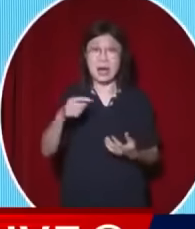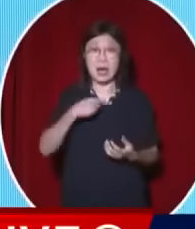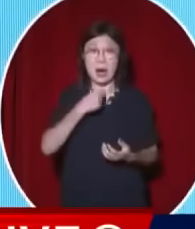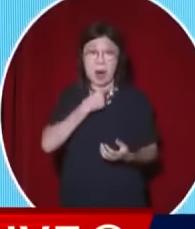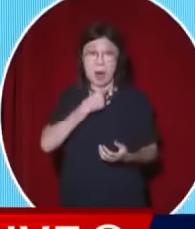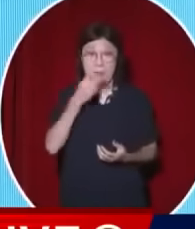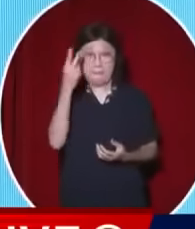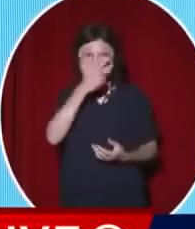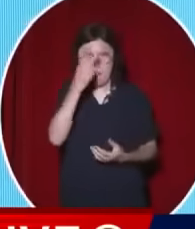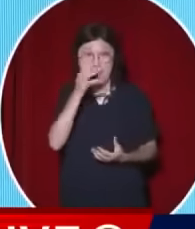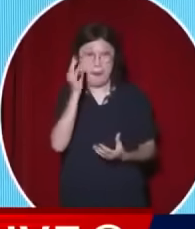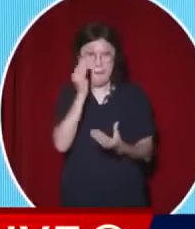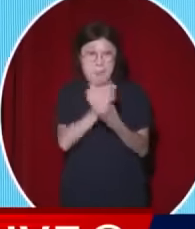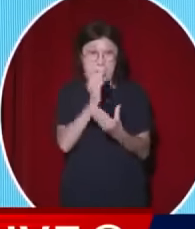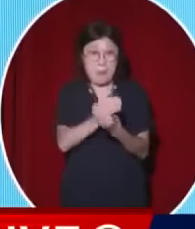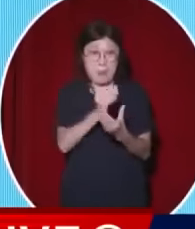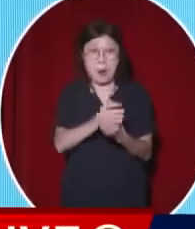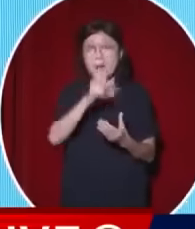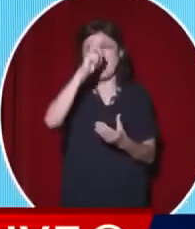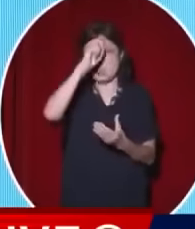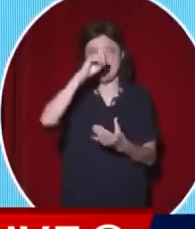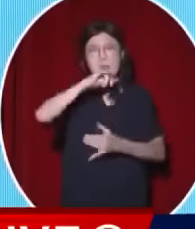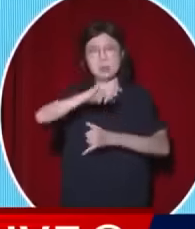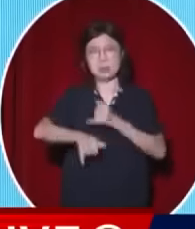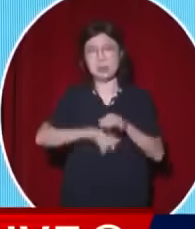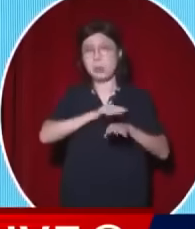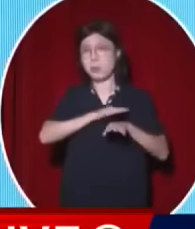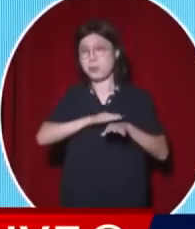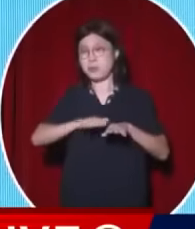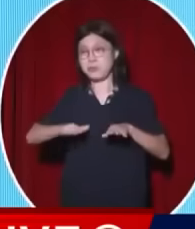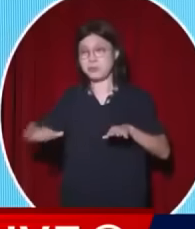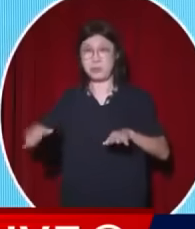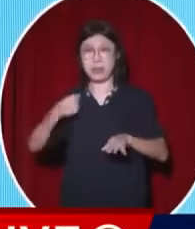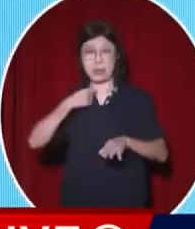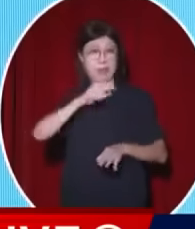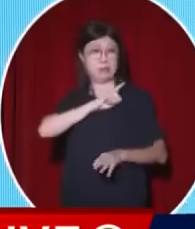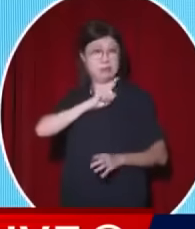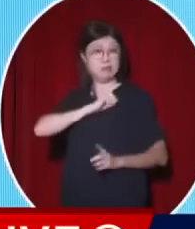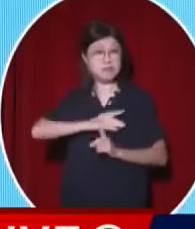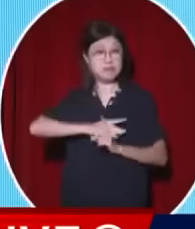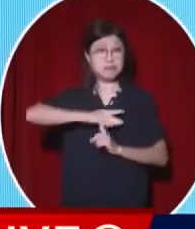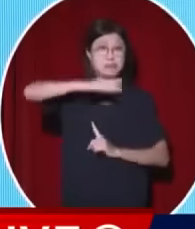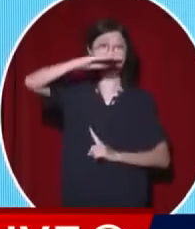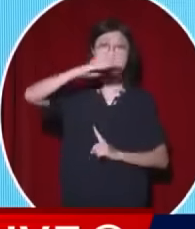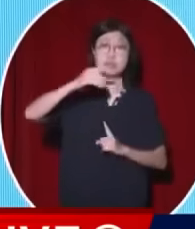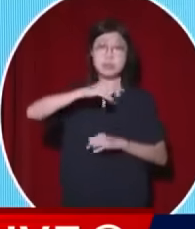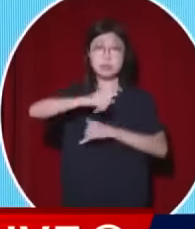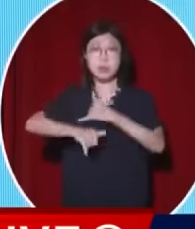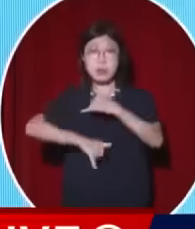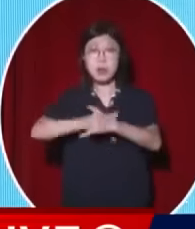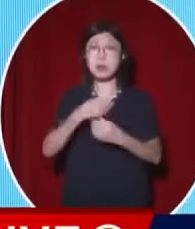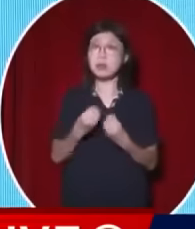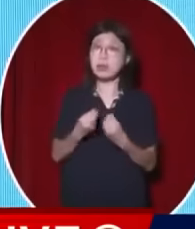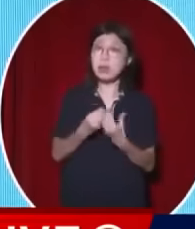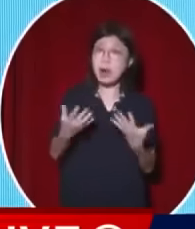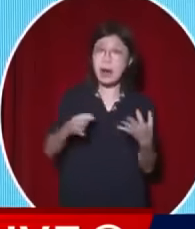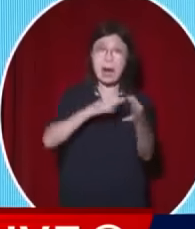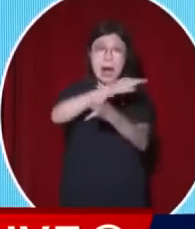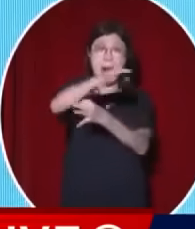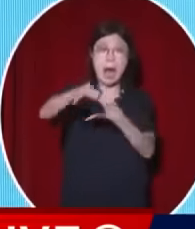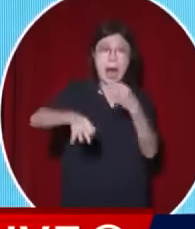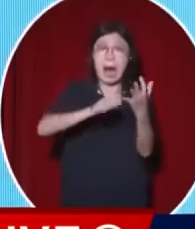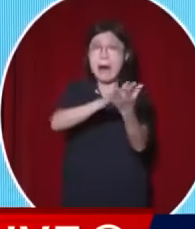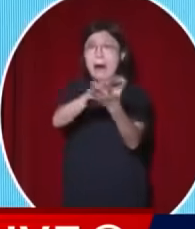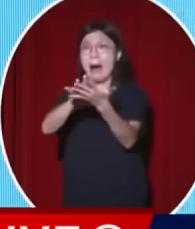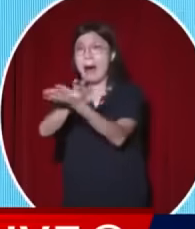资，只想过稳定生活的年轻人如何提升自我价值？没有一个稳定的经济环境，要他们如何